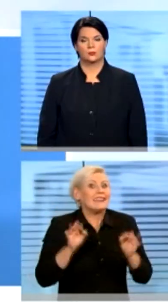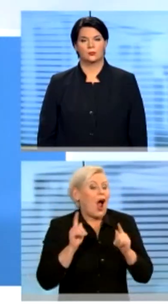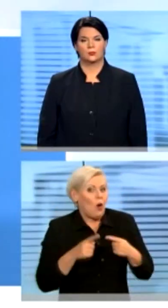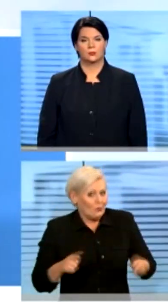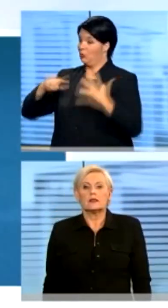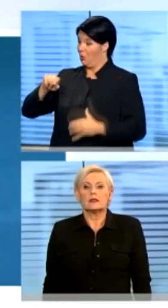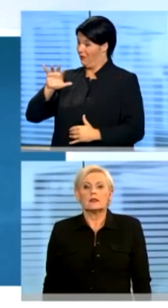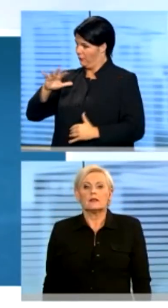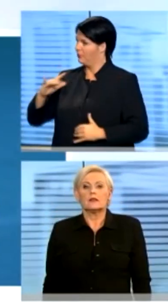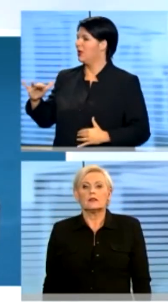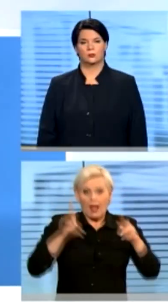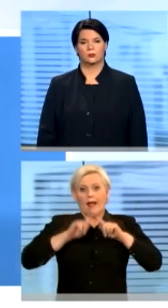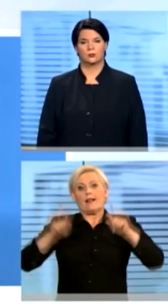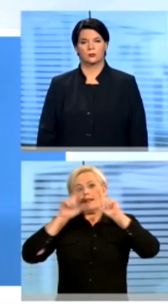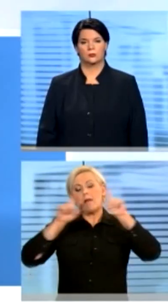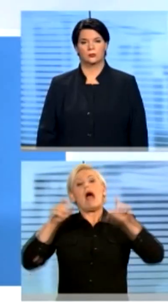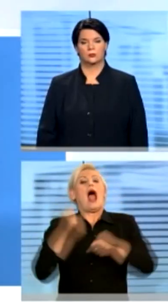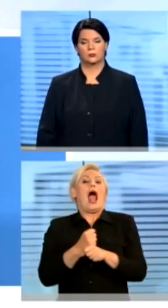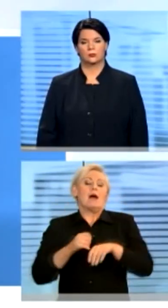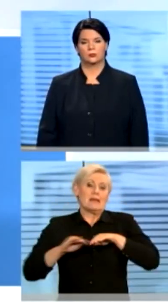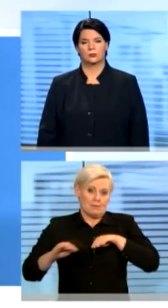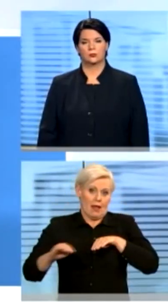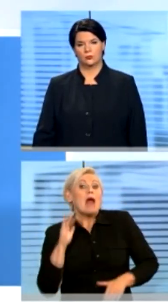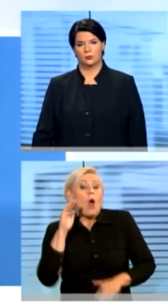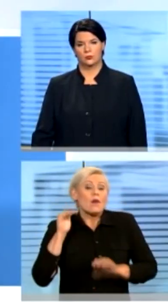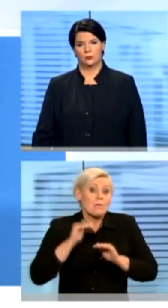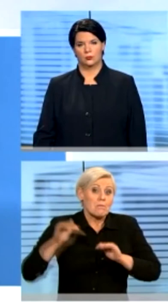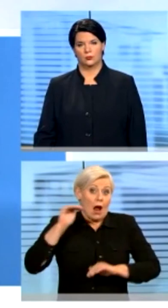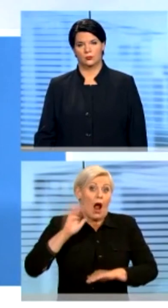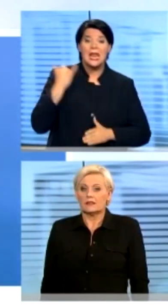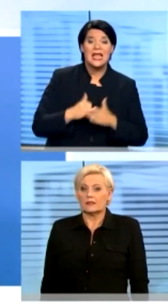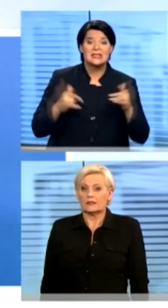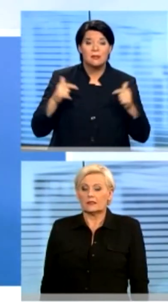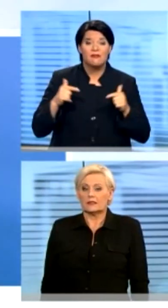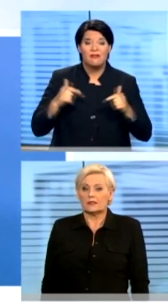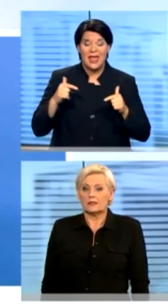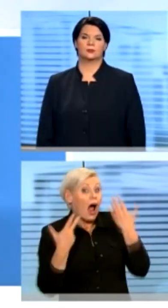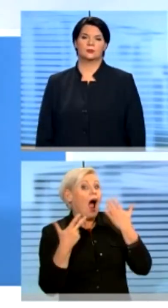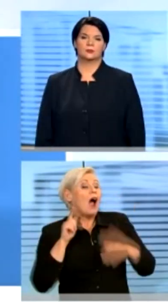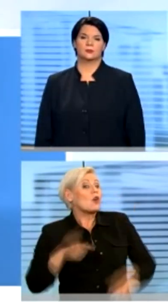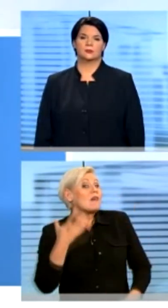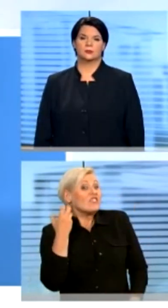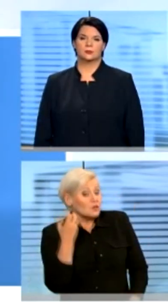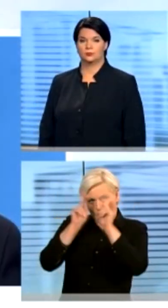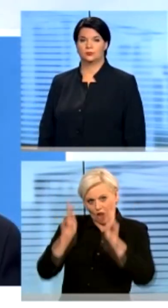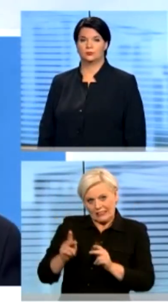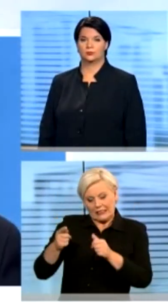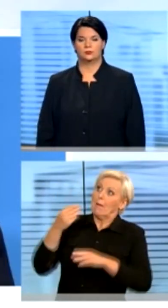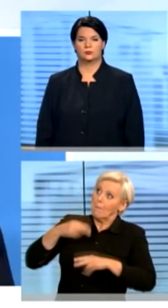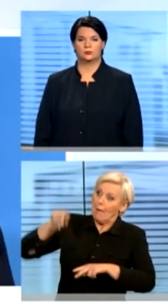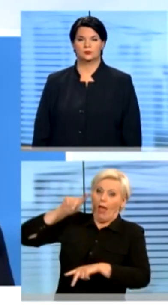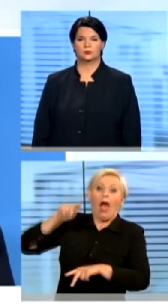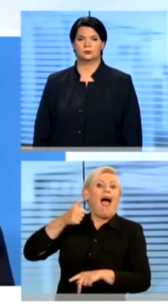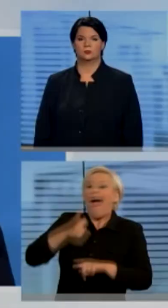Jahre, 2, 3 Jahre. 10%. 29 Millionen. 2009. 2008. 40 Jahre. 4 Jahre. 2 Jahre.